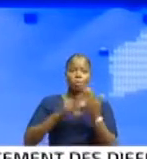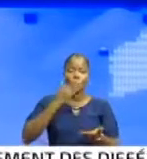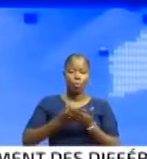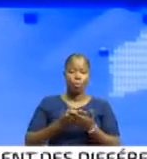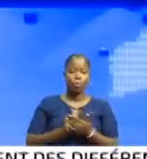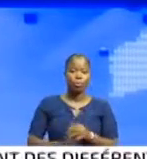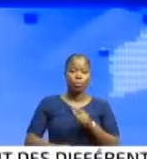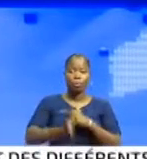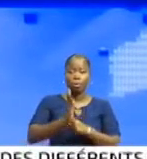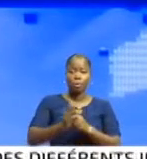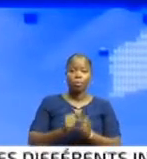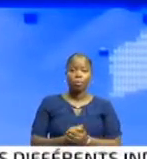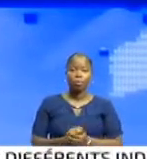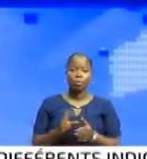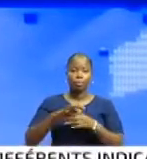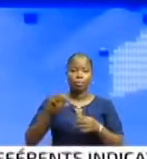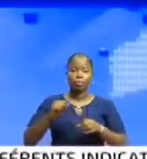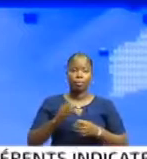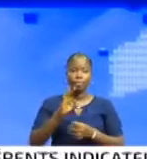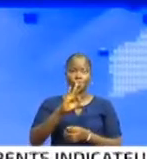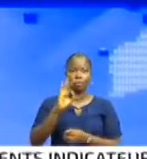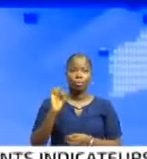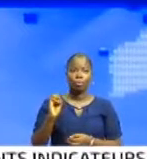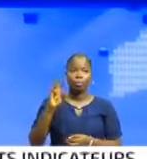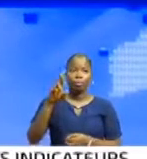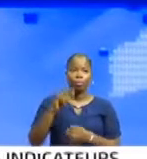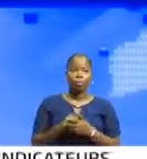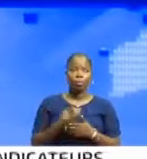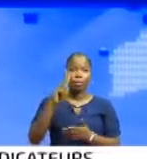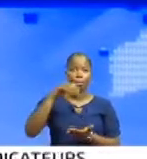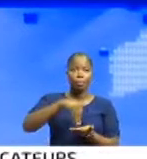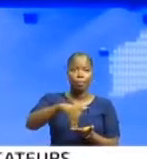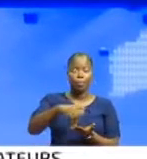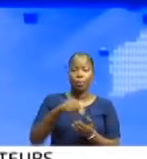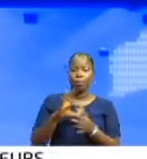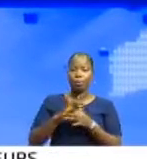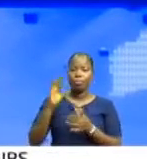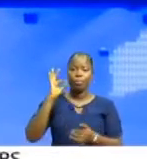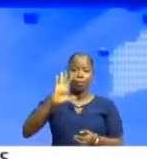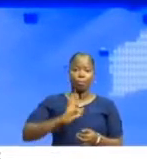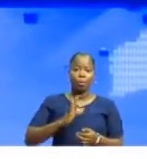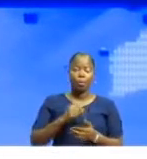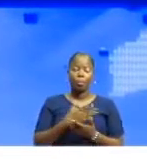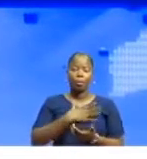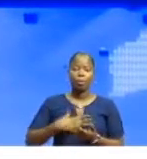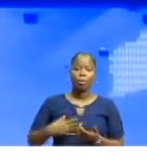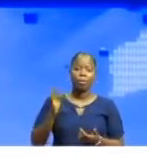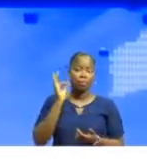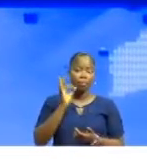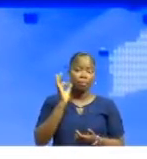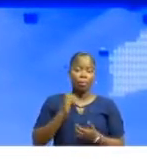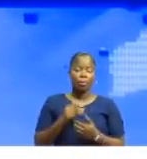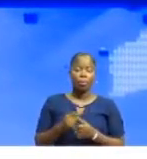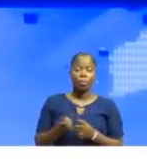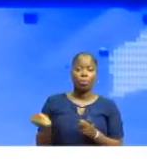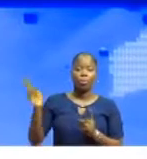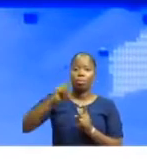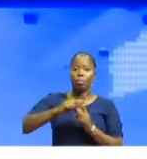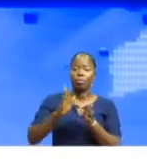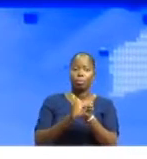à offrir des comprimés de fer et d'acide folique à plus de 2 millions de femmes et de jeunes filles dans les écoles et centres de santé d'ici 2020